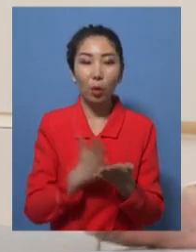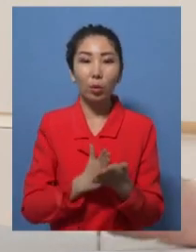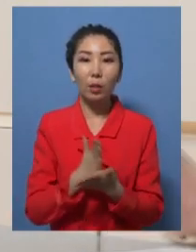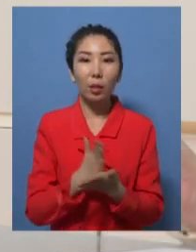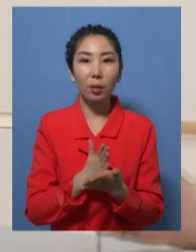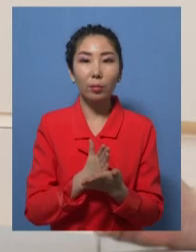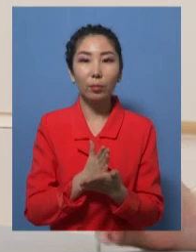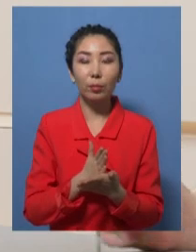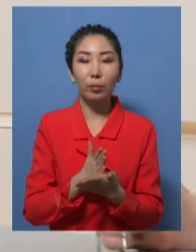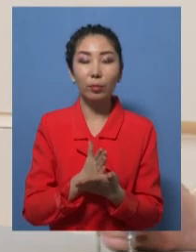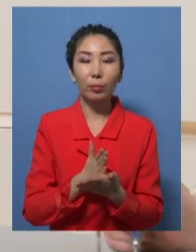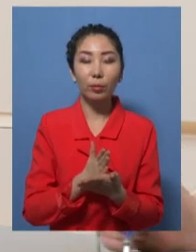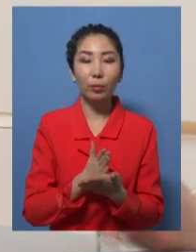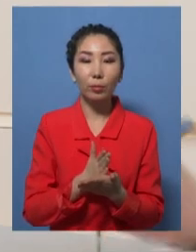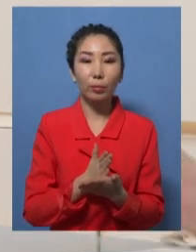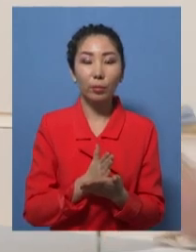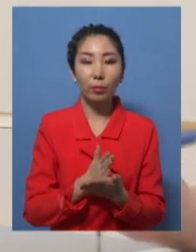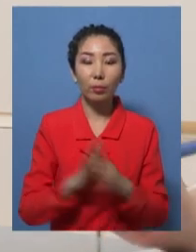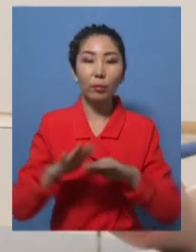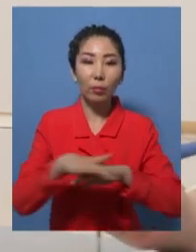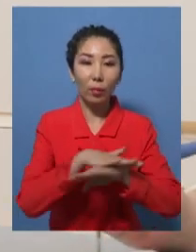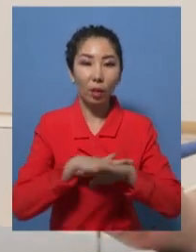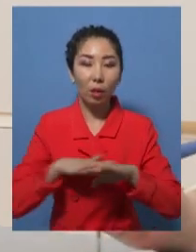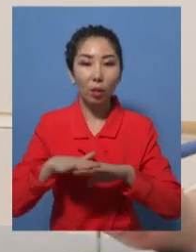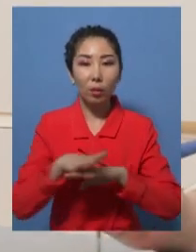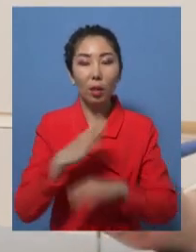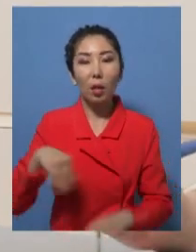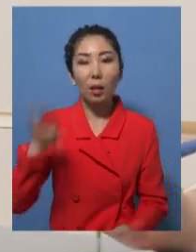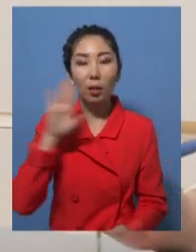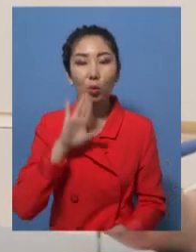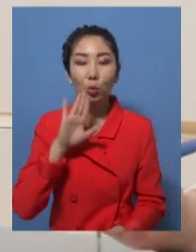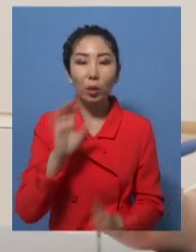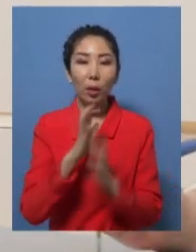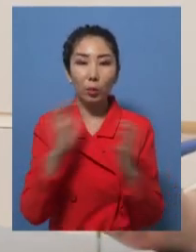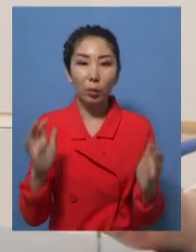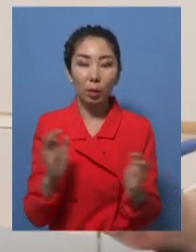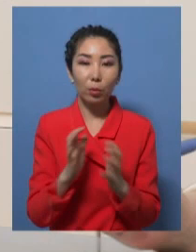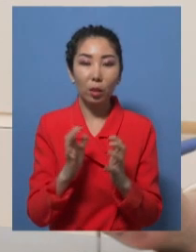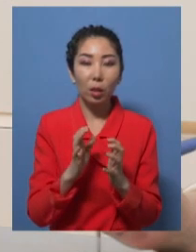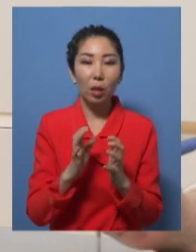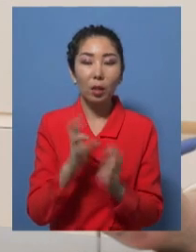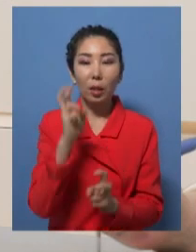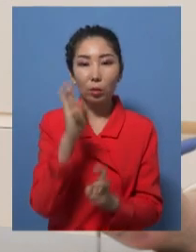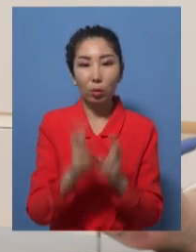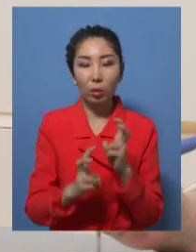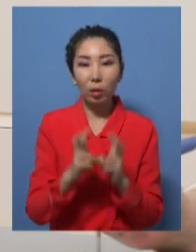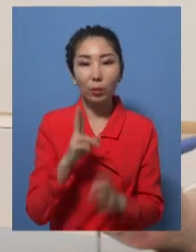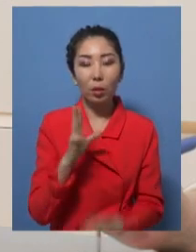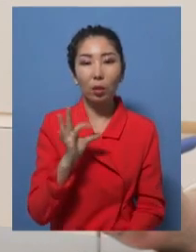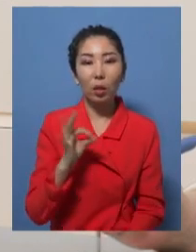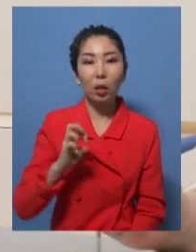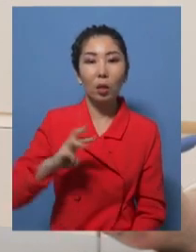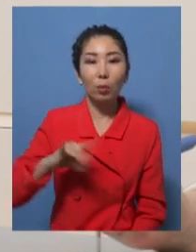бізде... аудан тұрғындарын ауыз сумен қамтып отқан бір ғана мекемеміз бар. Коммуналды шаруашылық кәсіпорын өткен